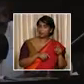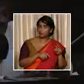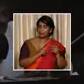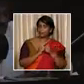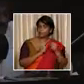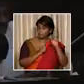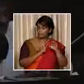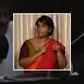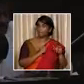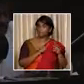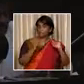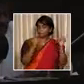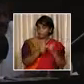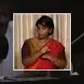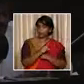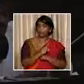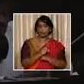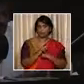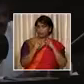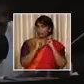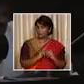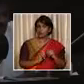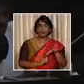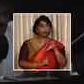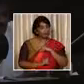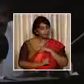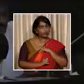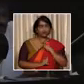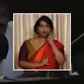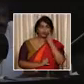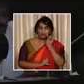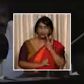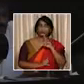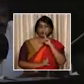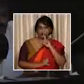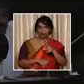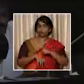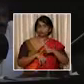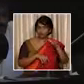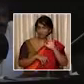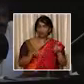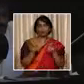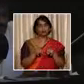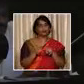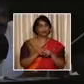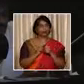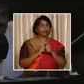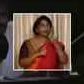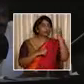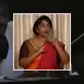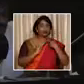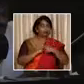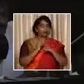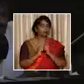காலம் ஏற்றுக்கொள்ளுகின்ற நீங்க மன்னிப்பு கேட்கின்ற காலம் அதை உணர்ந்து கொள்ளுகின்ற காலம் எப்பொழுது இந்த நாட்டுக்கு வருகிறதோ அப்பொழுதுதான் இந்த நாடு நீதி